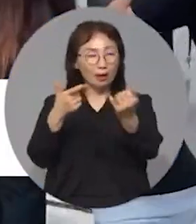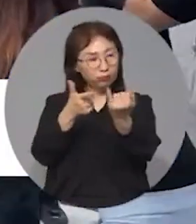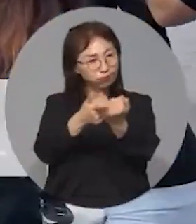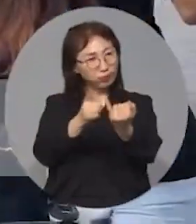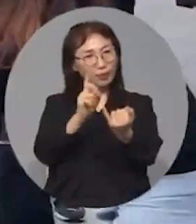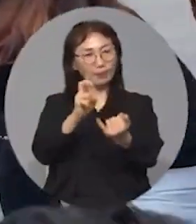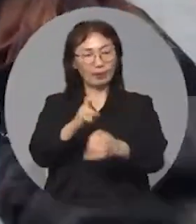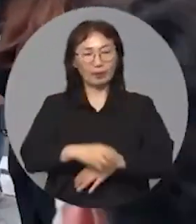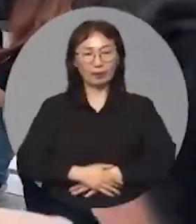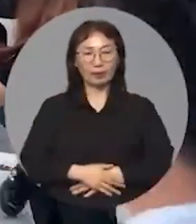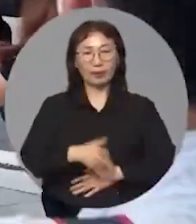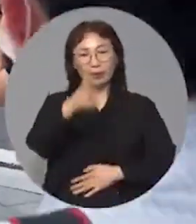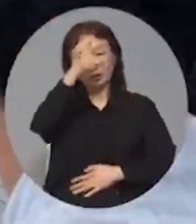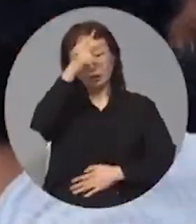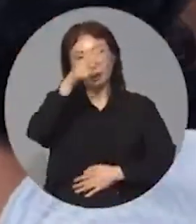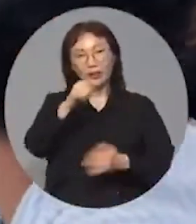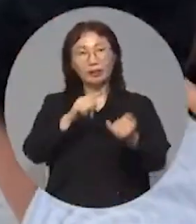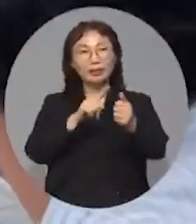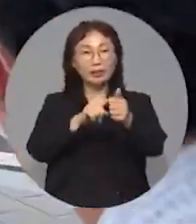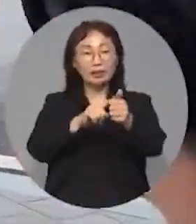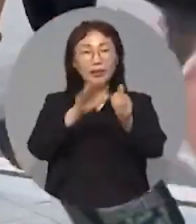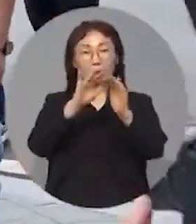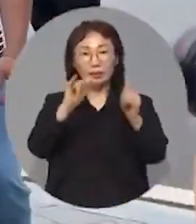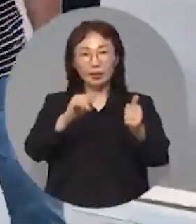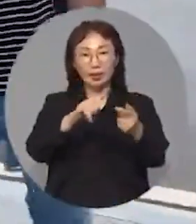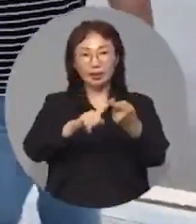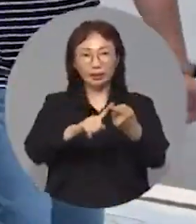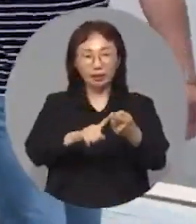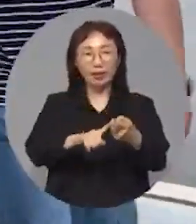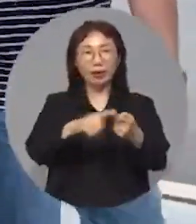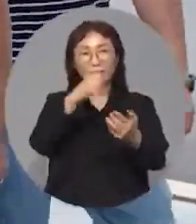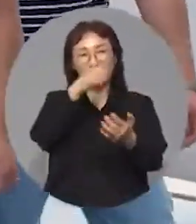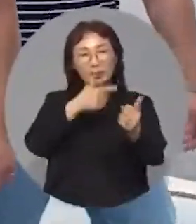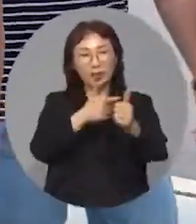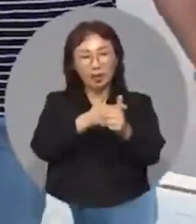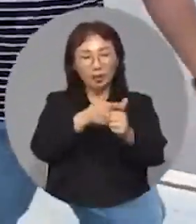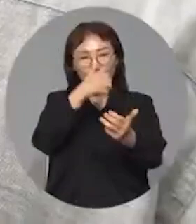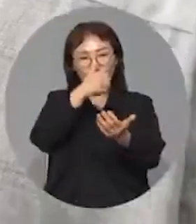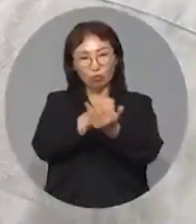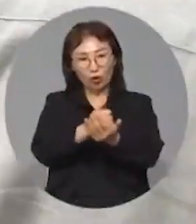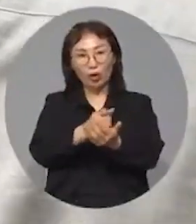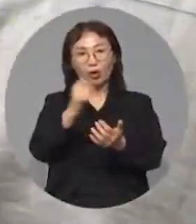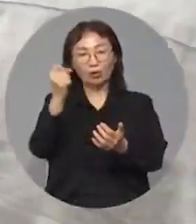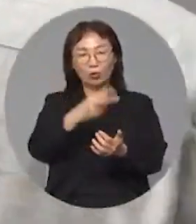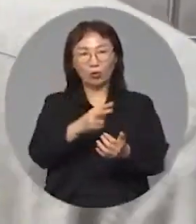났고. 경찰은 피의자 A씨를 살인과 사체 유기 혐의로 검찰에 넘기고